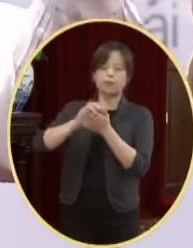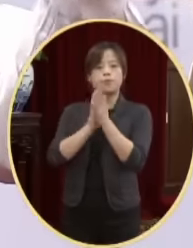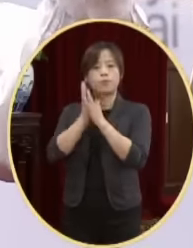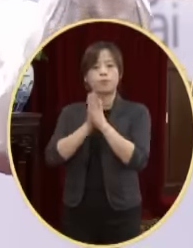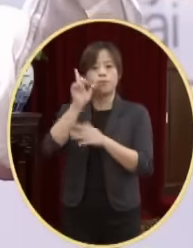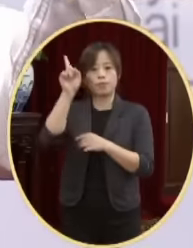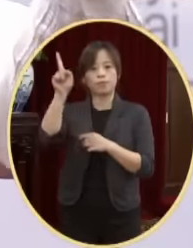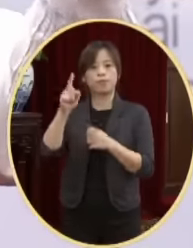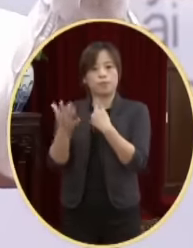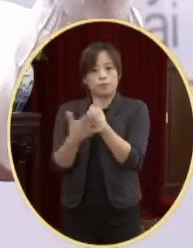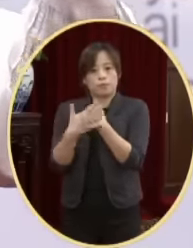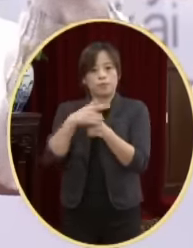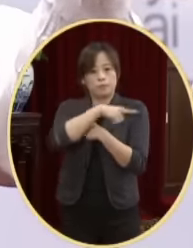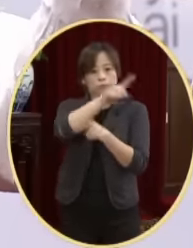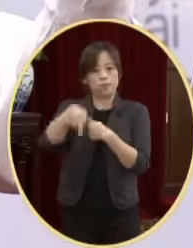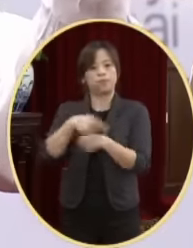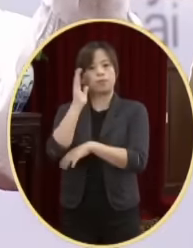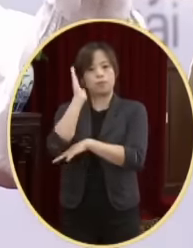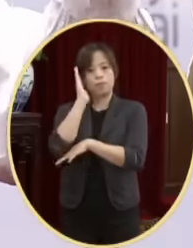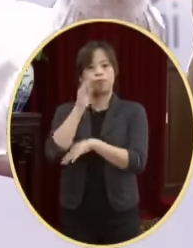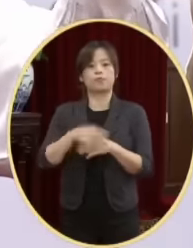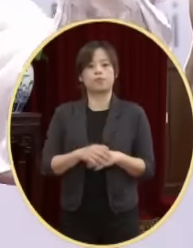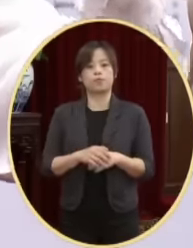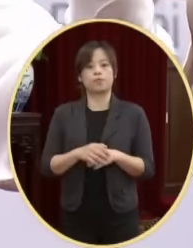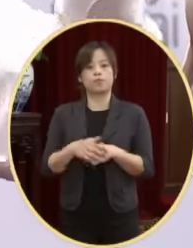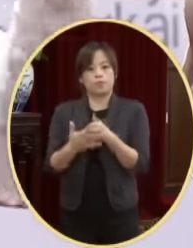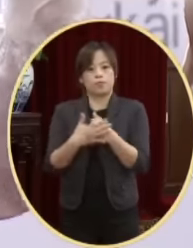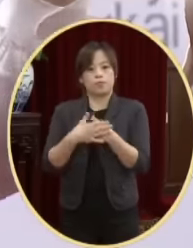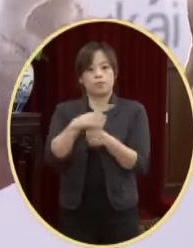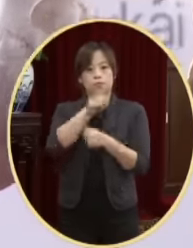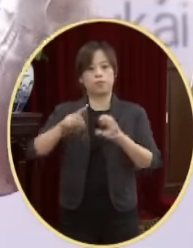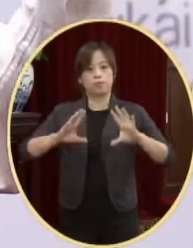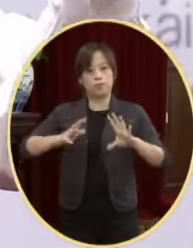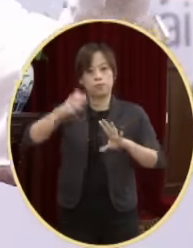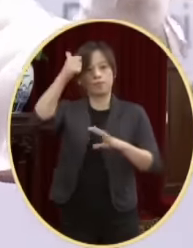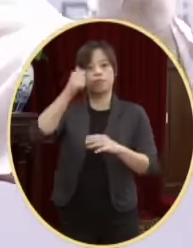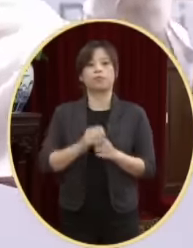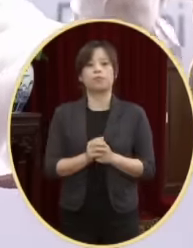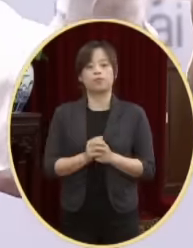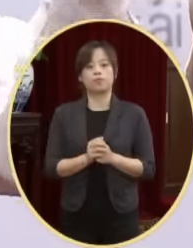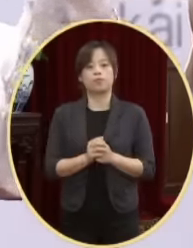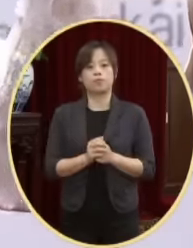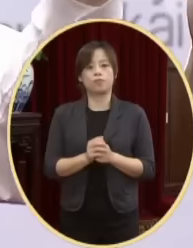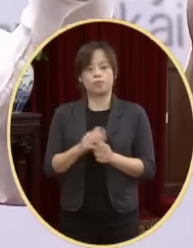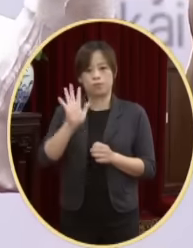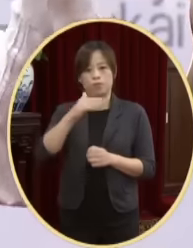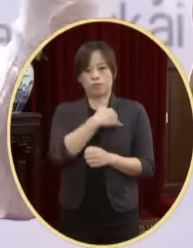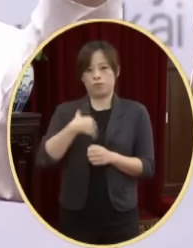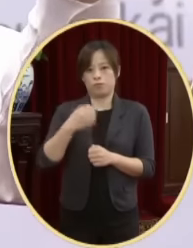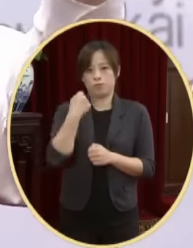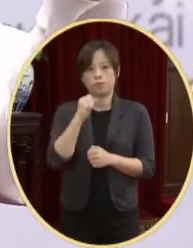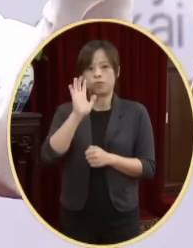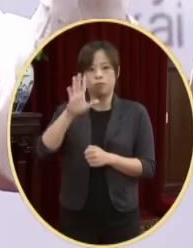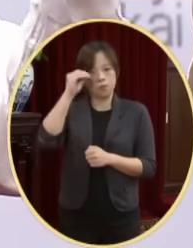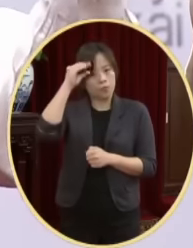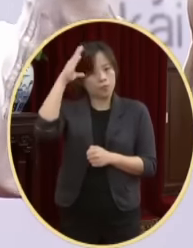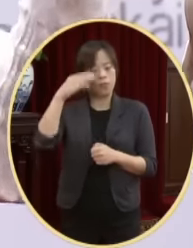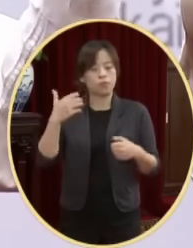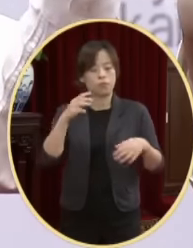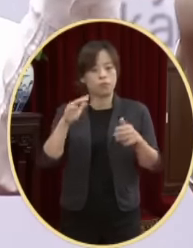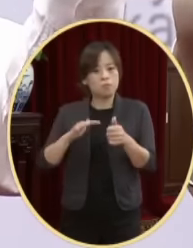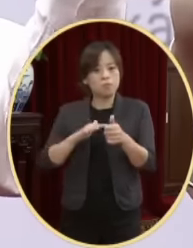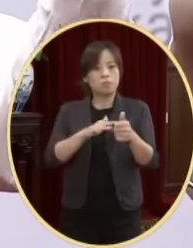你帮助我们的政府，帮助我们的总统，有能力有智慧带